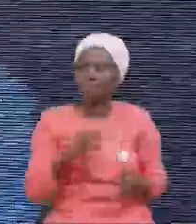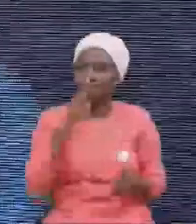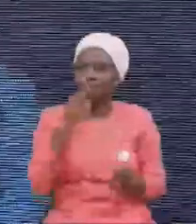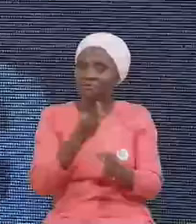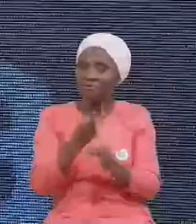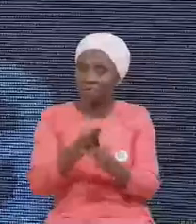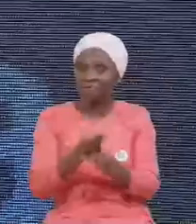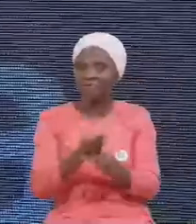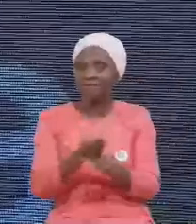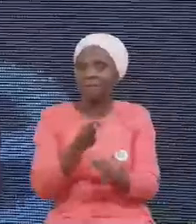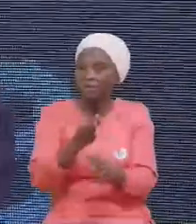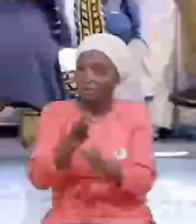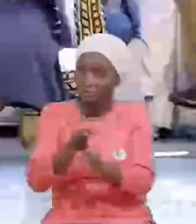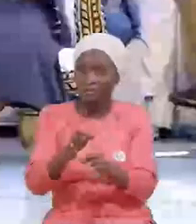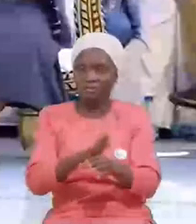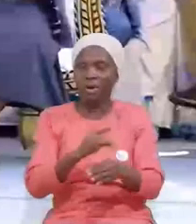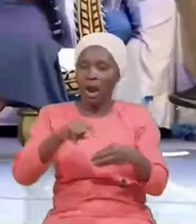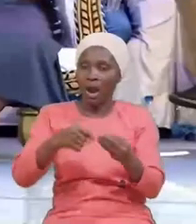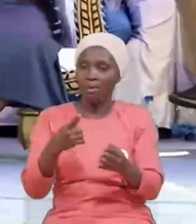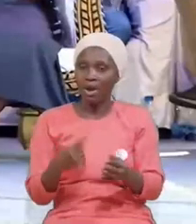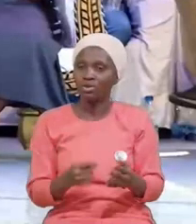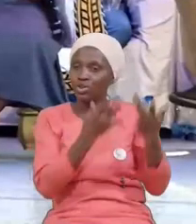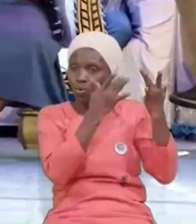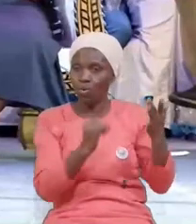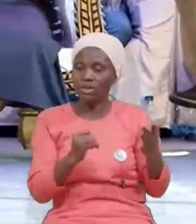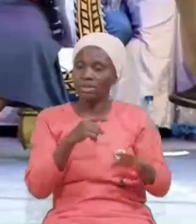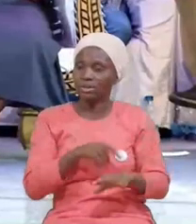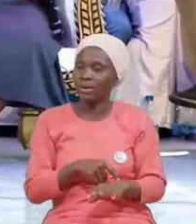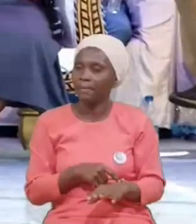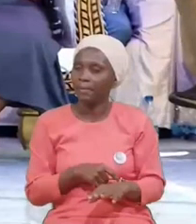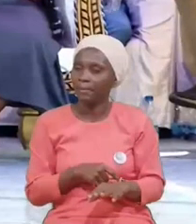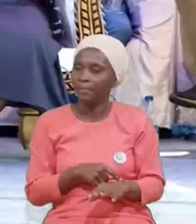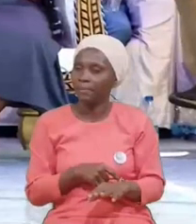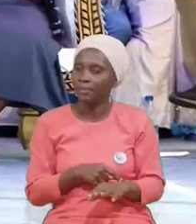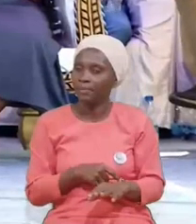Et nous faisons attention à la période d'attente. Qu'est-ce que je dois